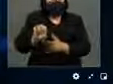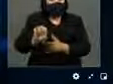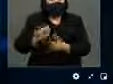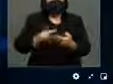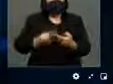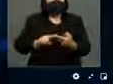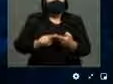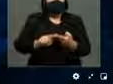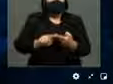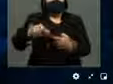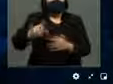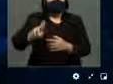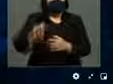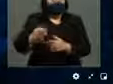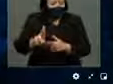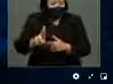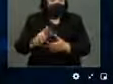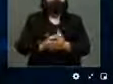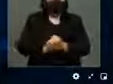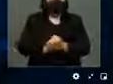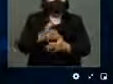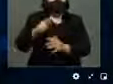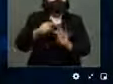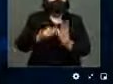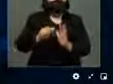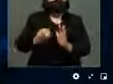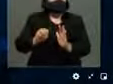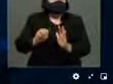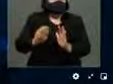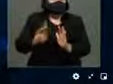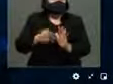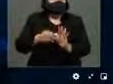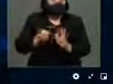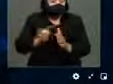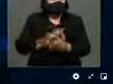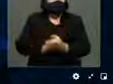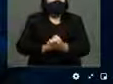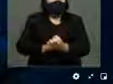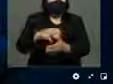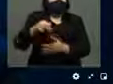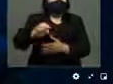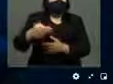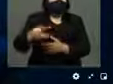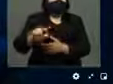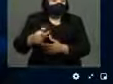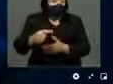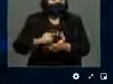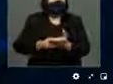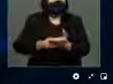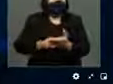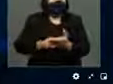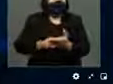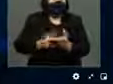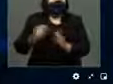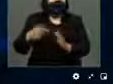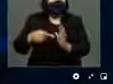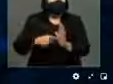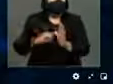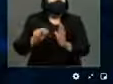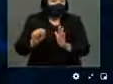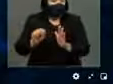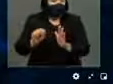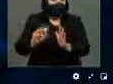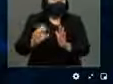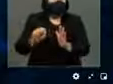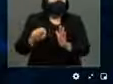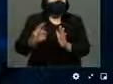7พระนคร8ป้อมปราบศัตรูพ่าย9สวนหลวง10ปทุมวัน11สาทร12